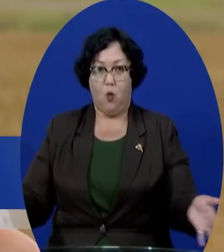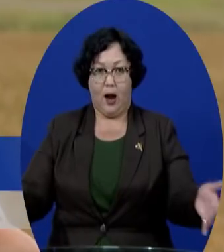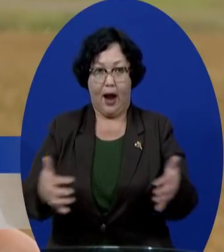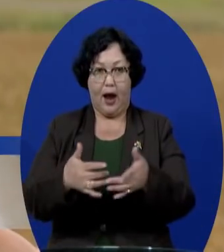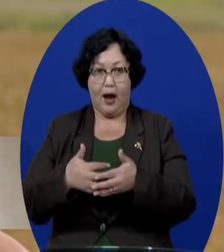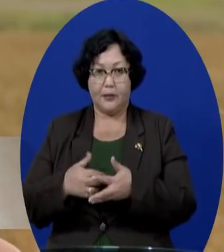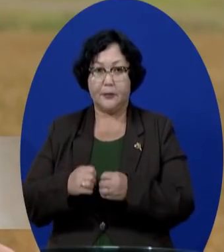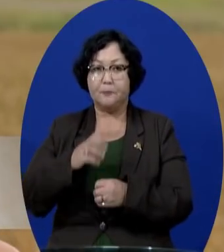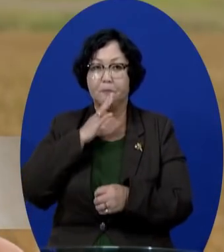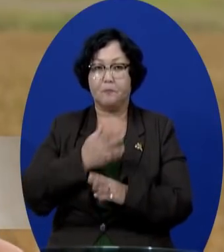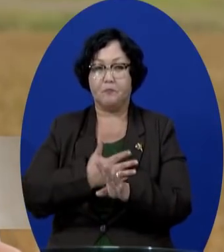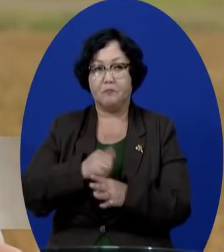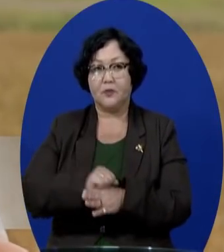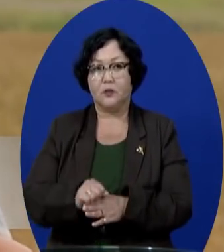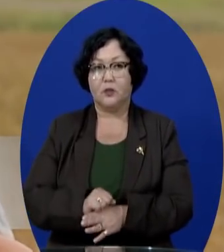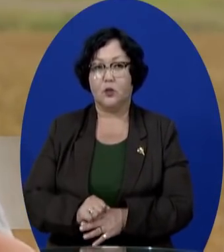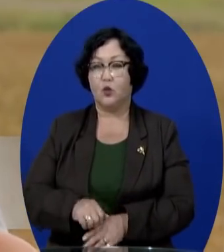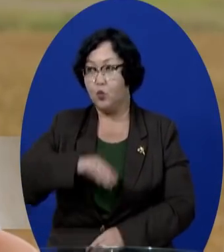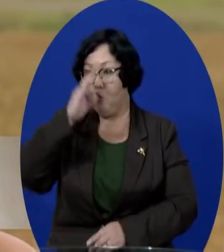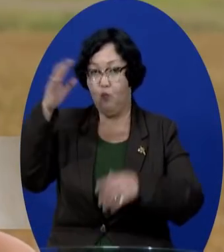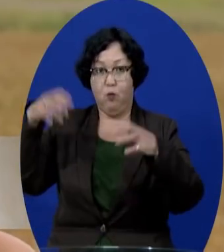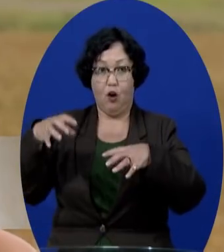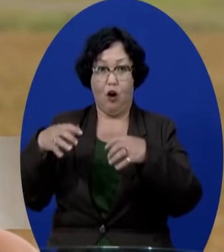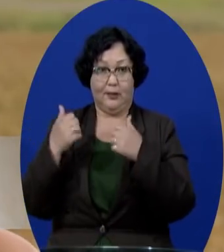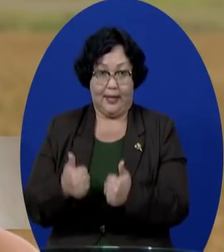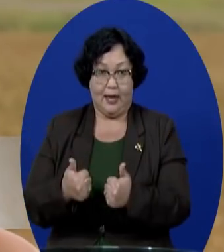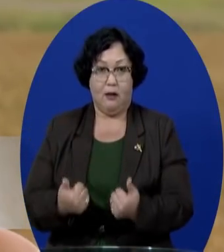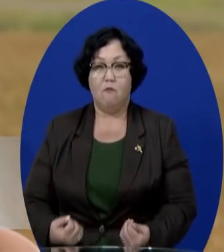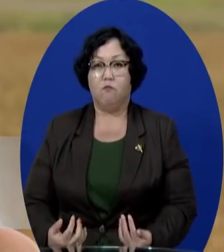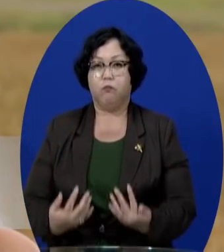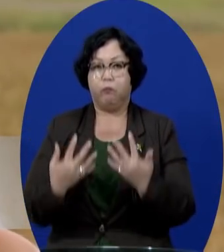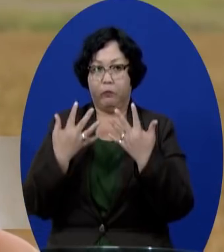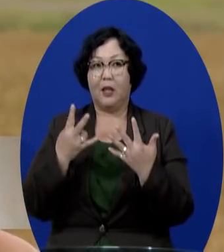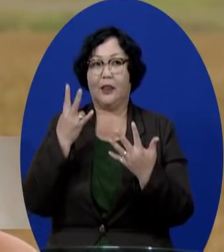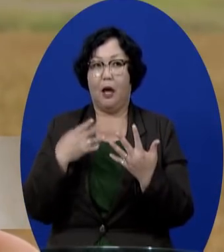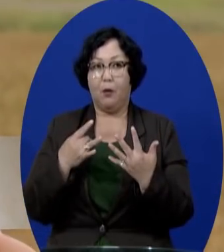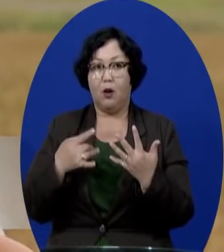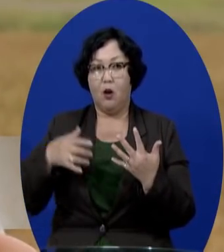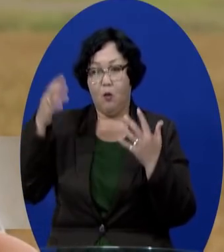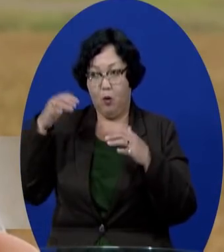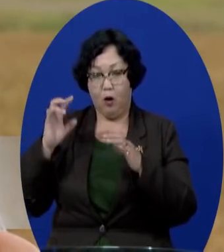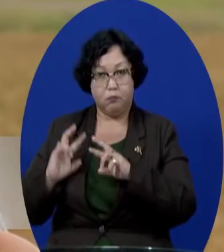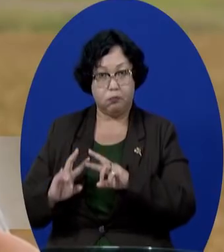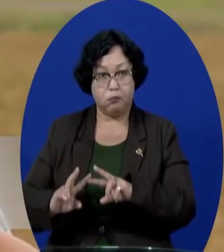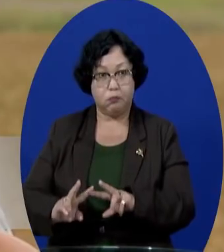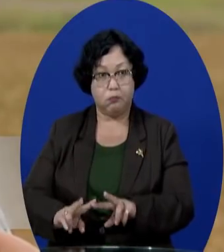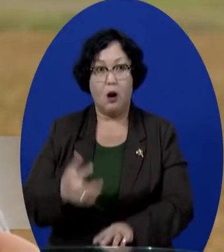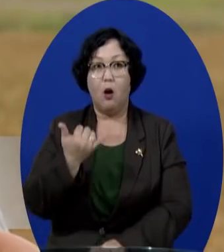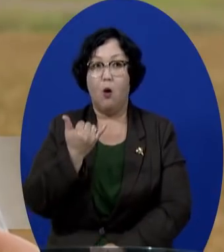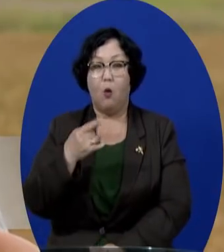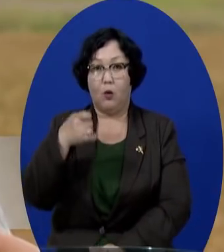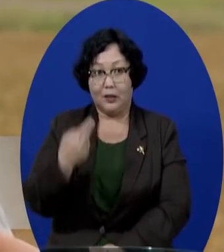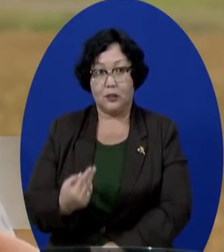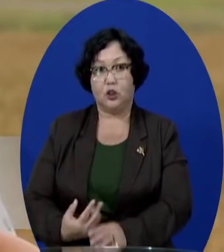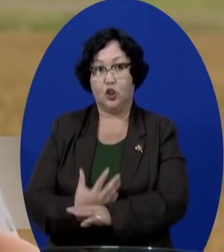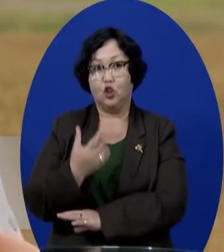бол бас 100 бороо хур сайхан байсан. Одоо энэ намр бас үргэлжилсэн бас урт одоо бороо орж байна. Тэгэхээр энэ ургацсан бас болцсон тус